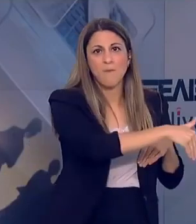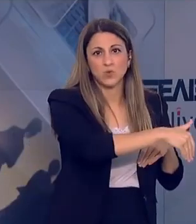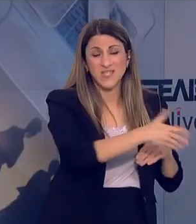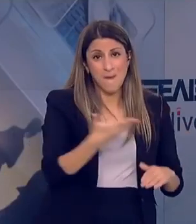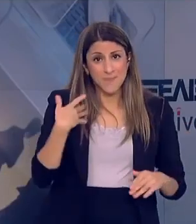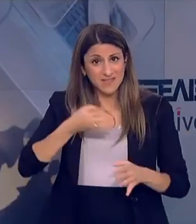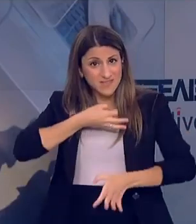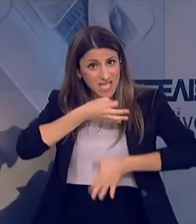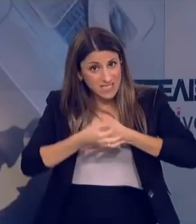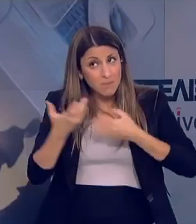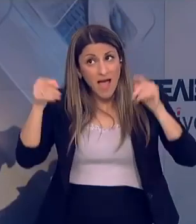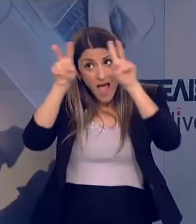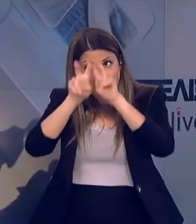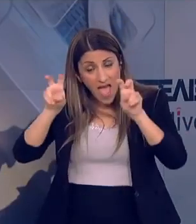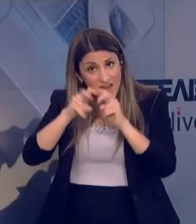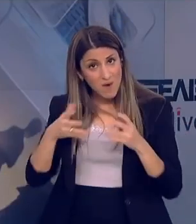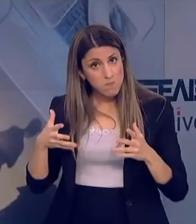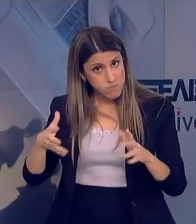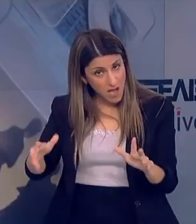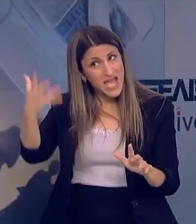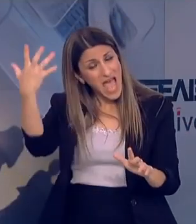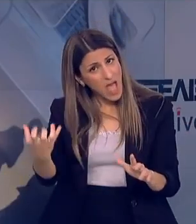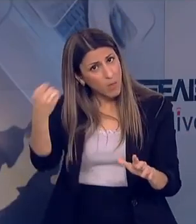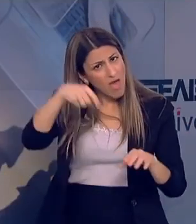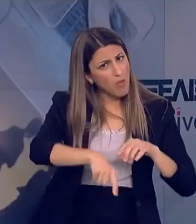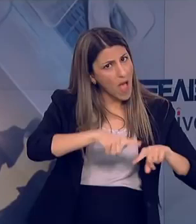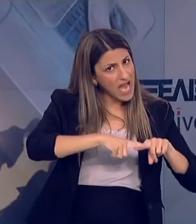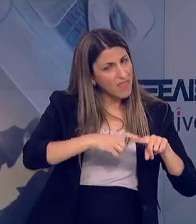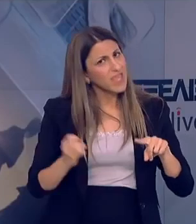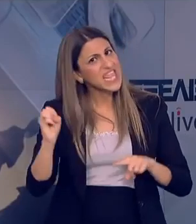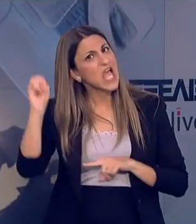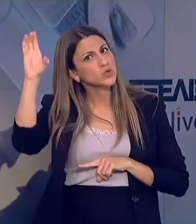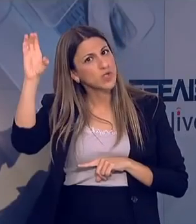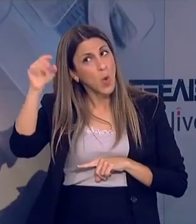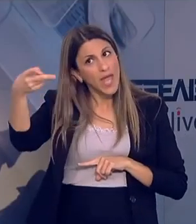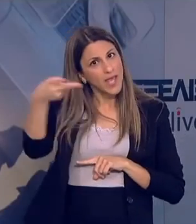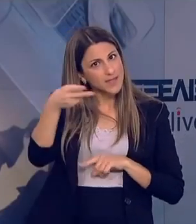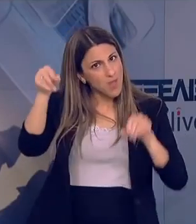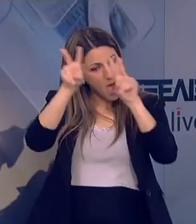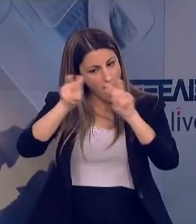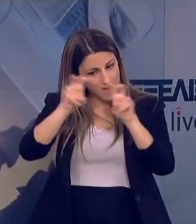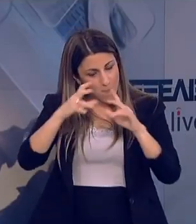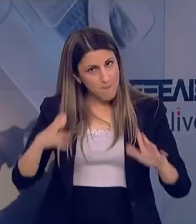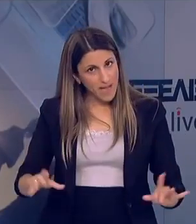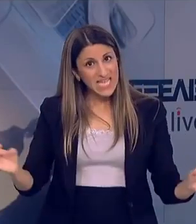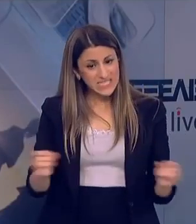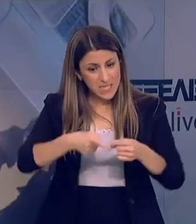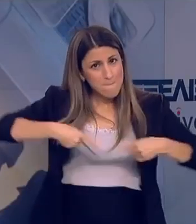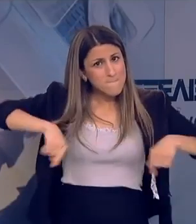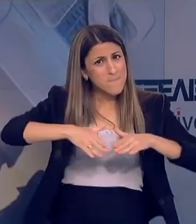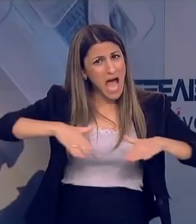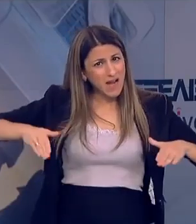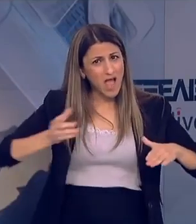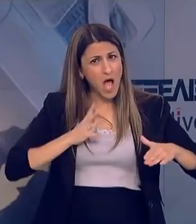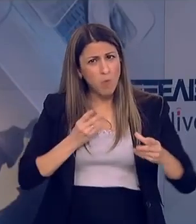ότι υπήρχαν μελέτες και υπάρχουν μελέτες και ελληνικές, οι οποίες έδειξαν ότι σε χώρους λουωμένων, στους οποίους υπήρχε